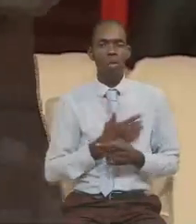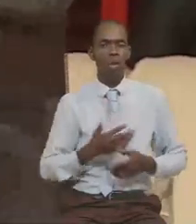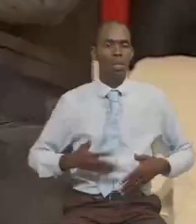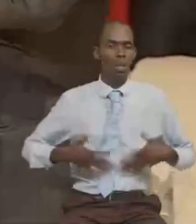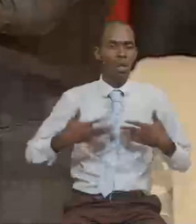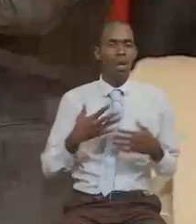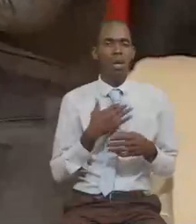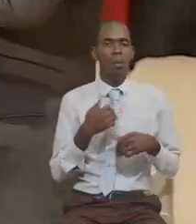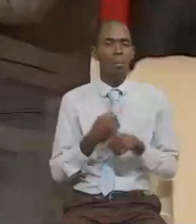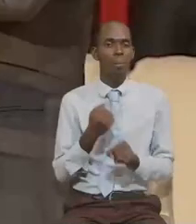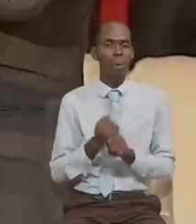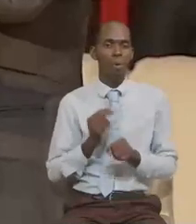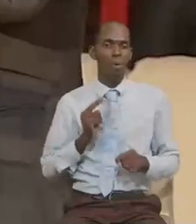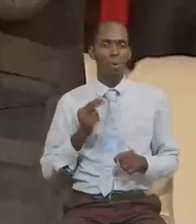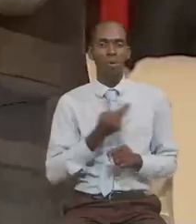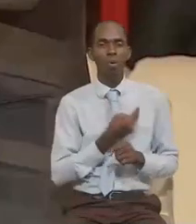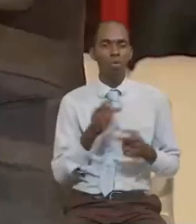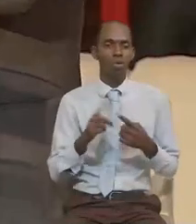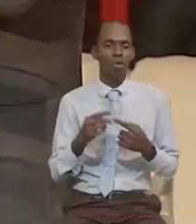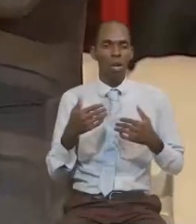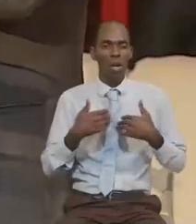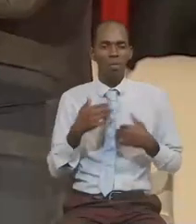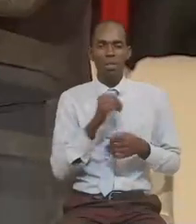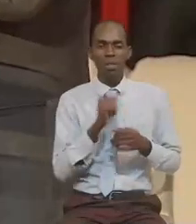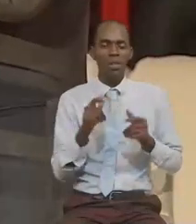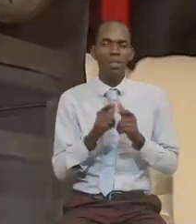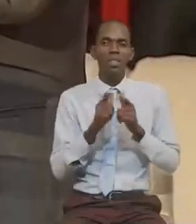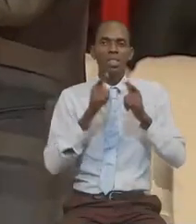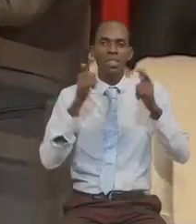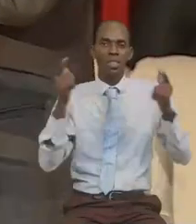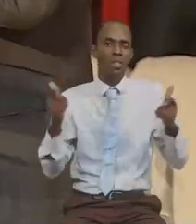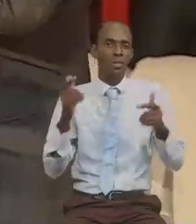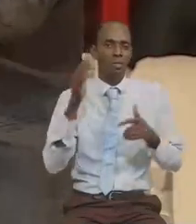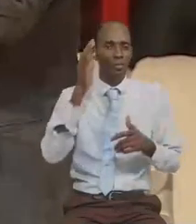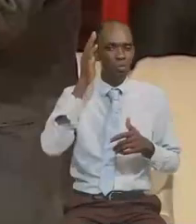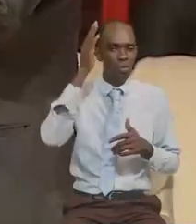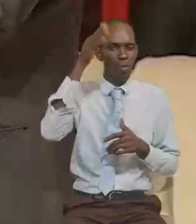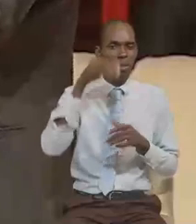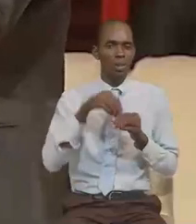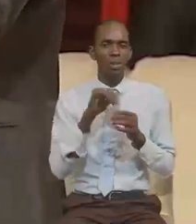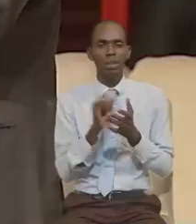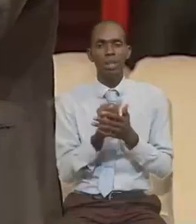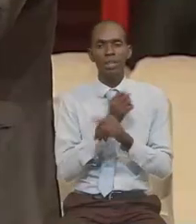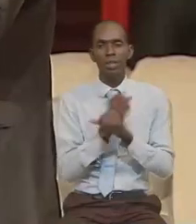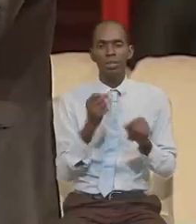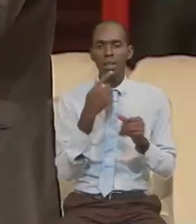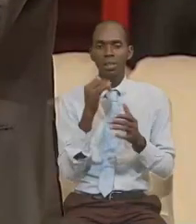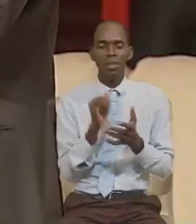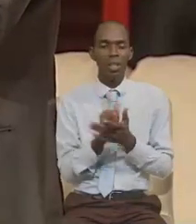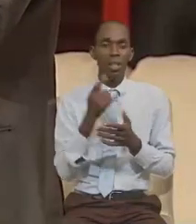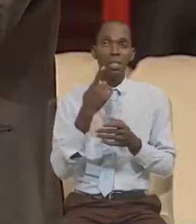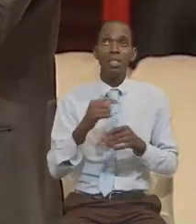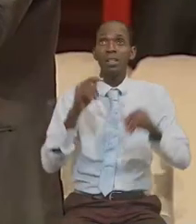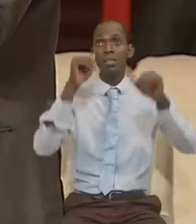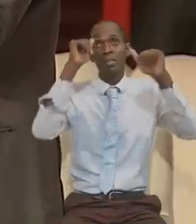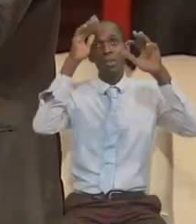Et il nous amène à voir un grand avenir dans ce salut. Et il dit, le Père, Dieu qui est